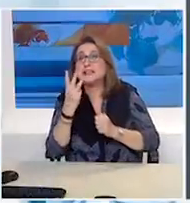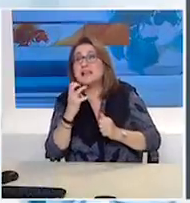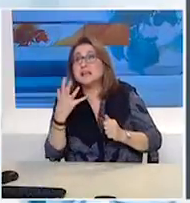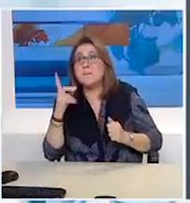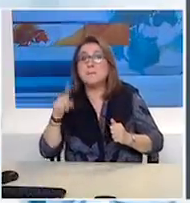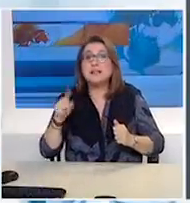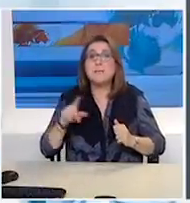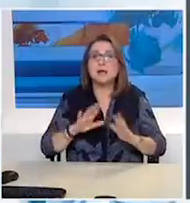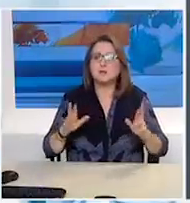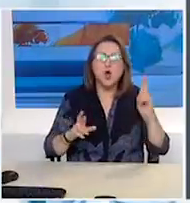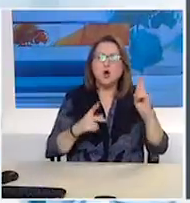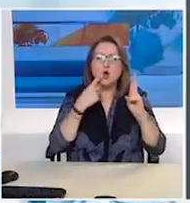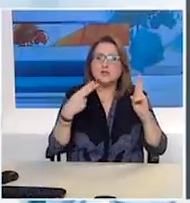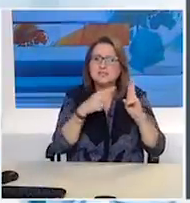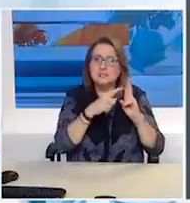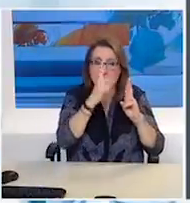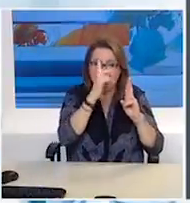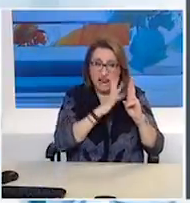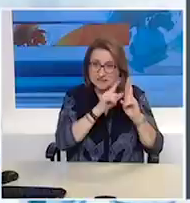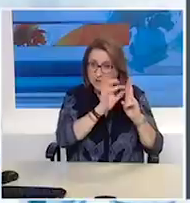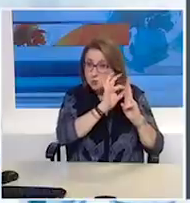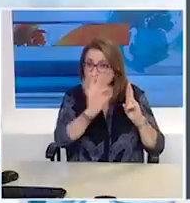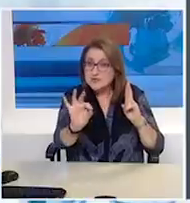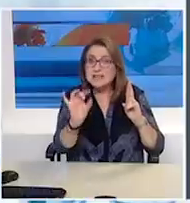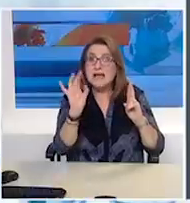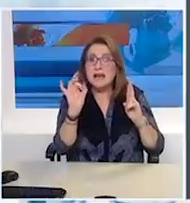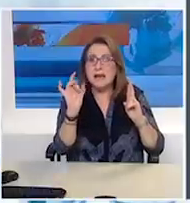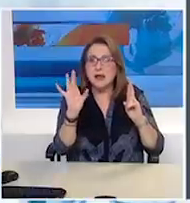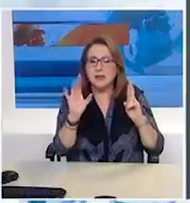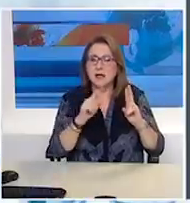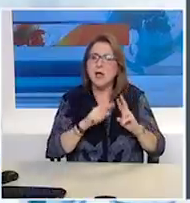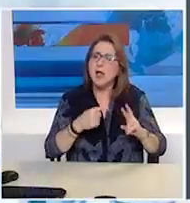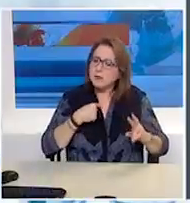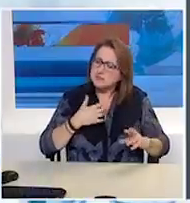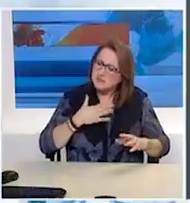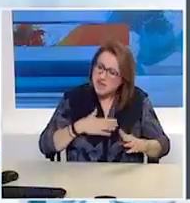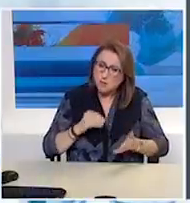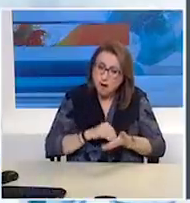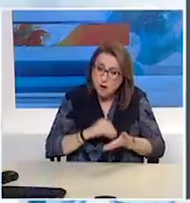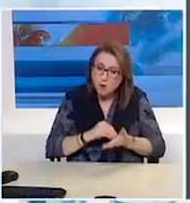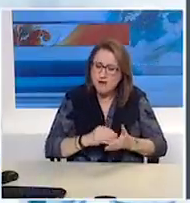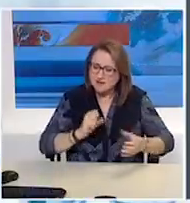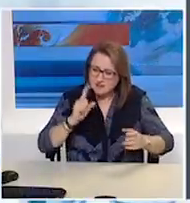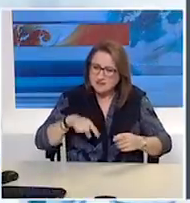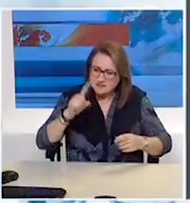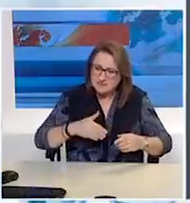Εξακολουθεί λοιπόν να παραμένει δρόμος αντοχής. Θα αντέξουμε. Μακάρι να υπάρξει κάποια